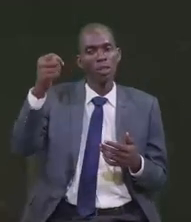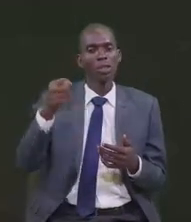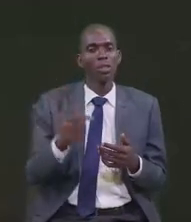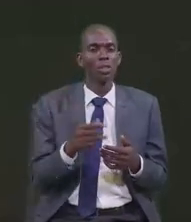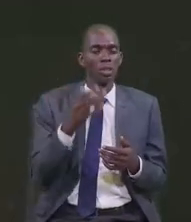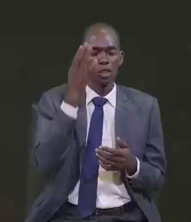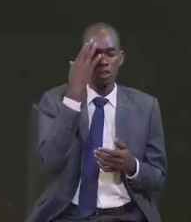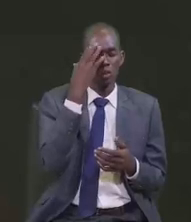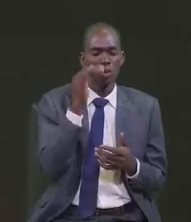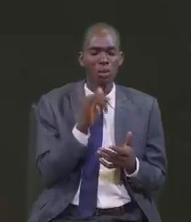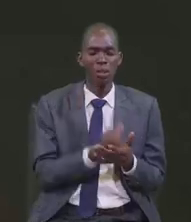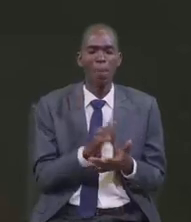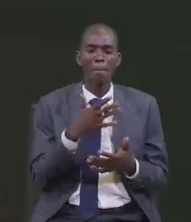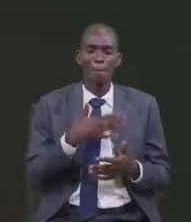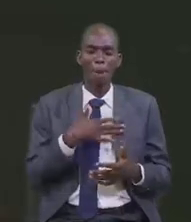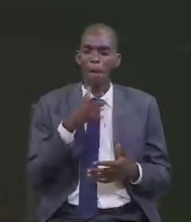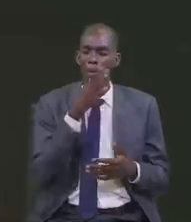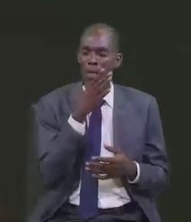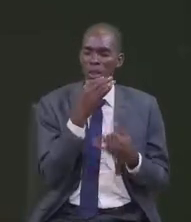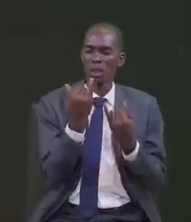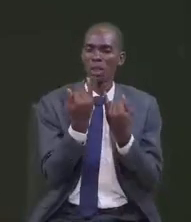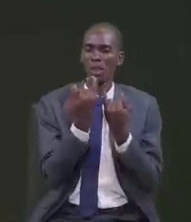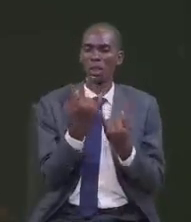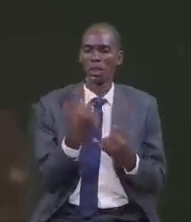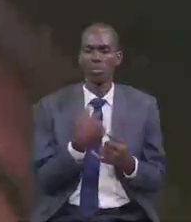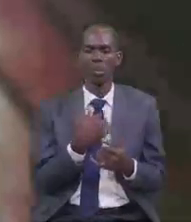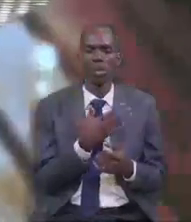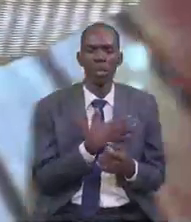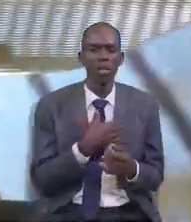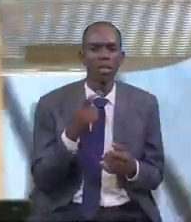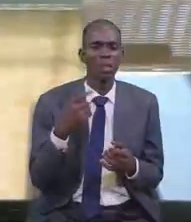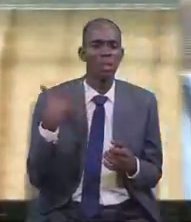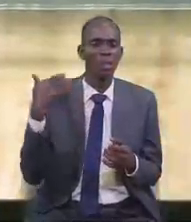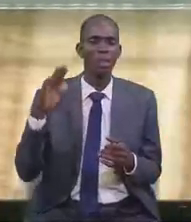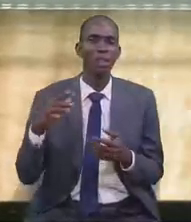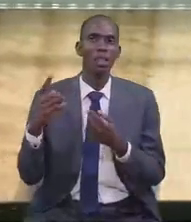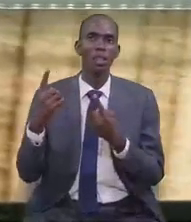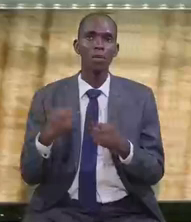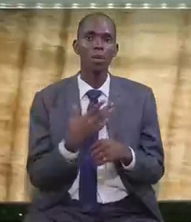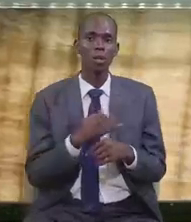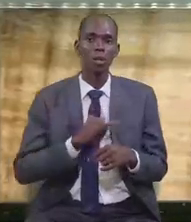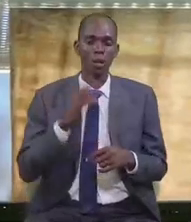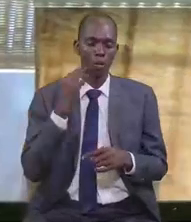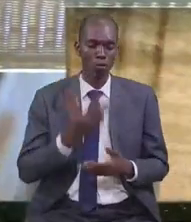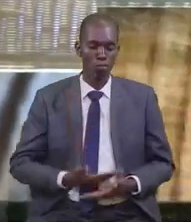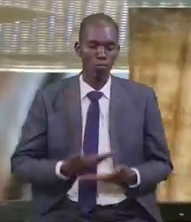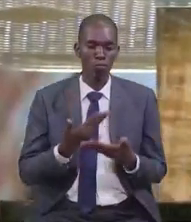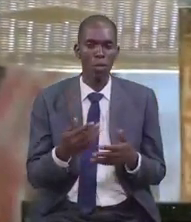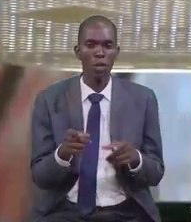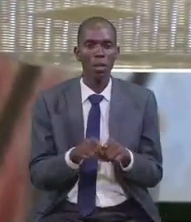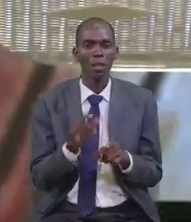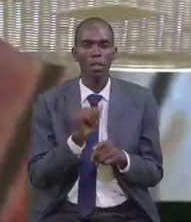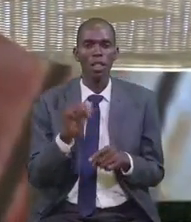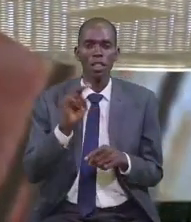Ma maman me l'avait dit. Un ange est apparu à ma mère et j'étais né Nazaréen parce que je